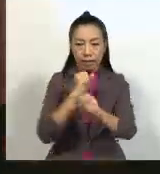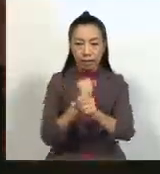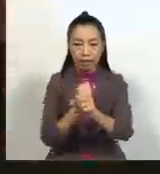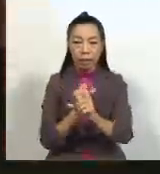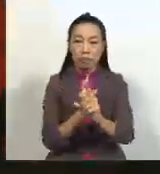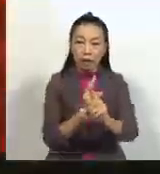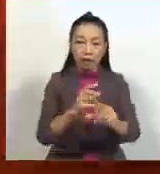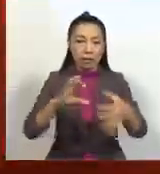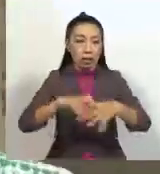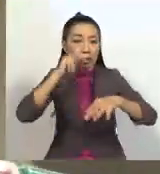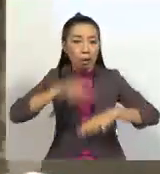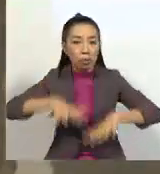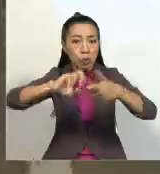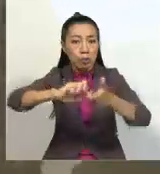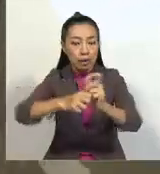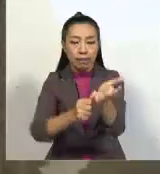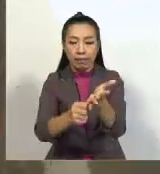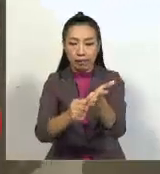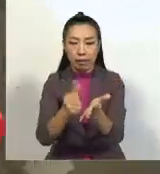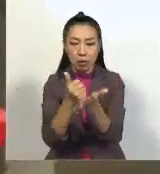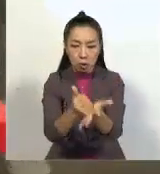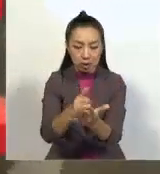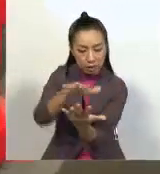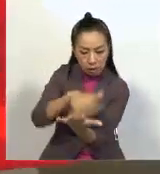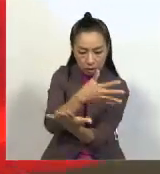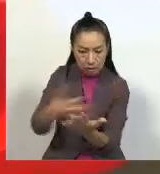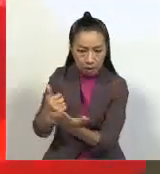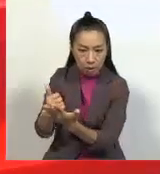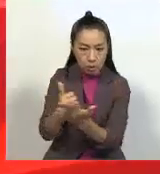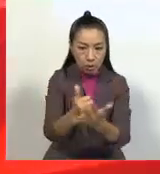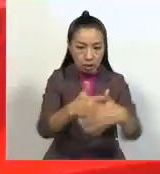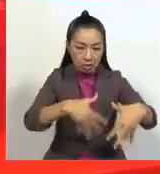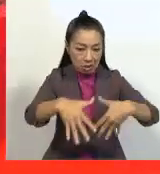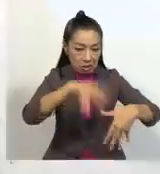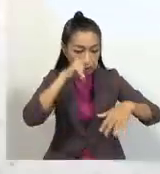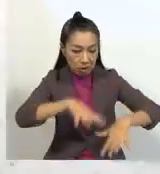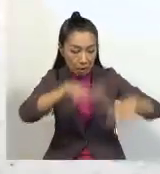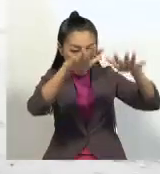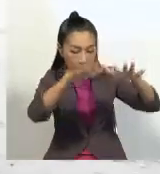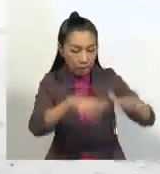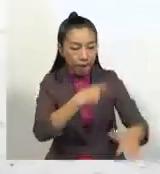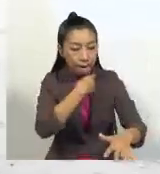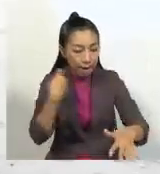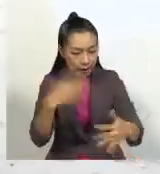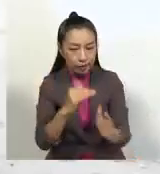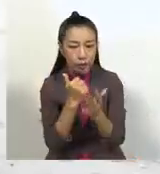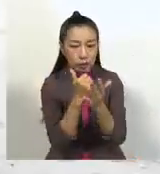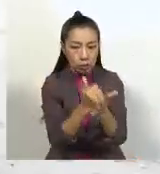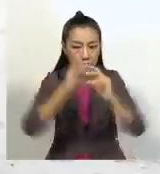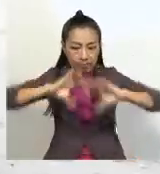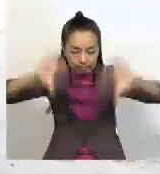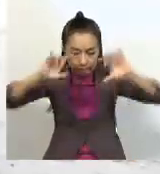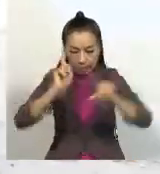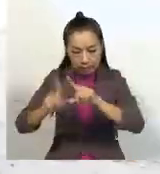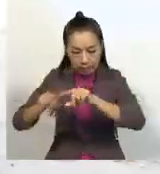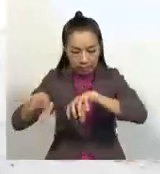ปฏิบัติแก้ไขปัญหาอุทกภัยโดยเตรียมการฟื้นฟูและเยียวยาประชาชนพร้อมกับยืนยันนะครับรัฐบาลพยายามช่วยเหลืออย่าง